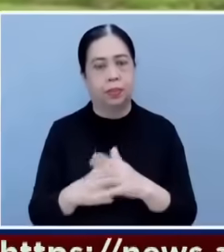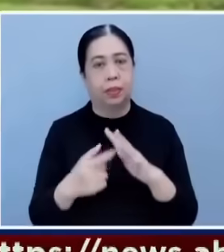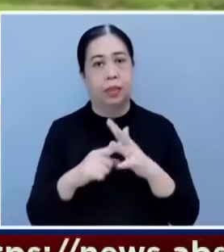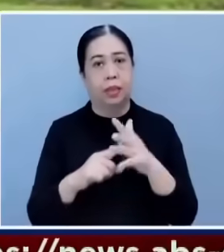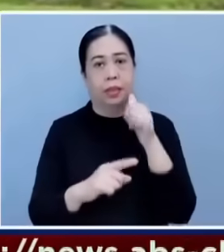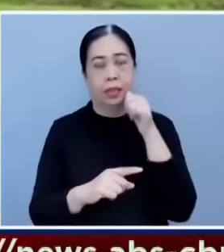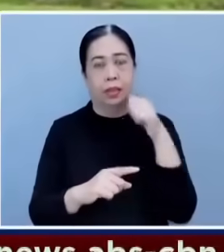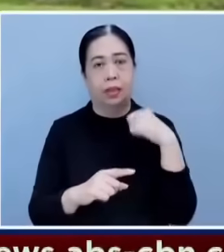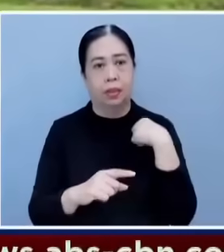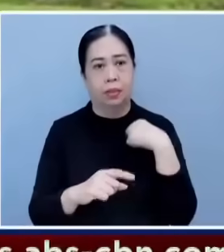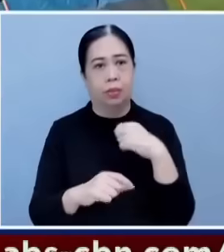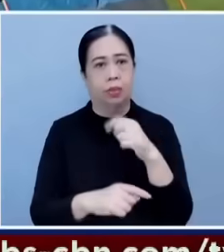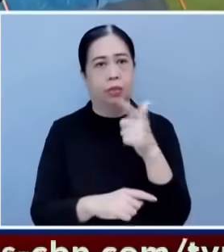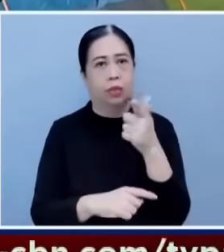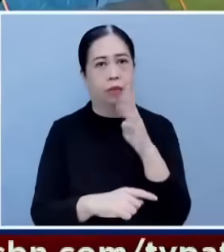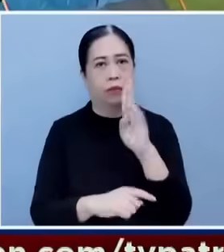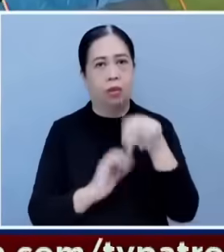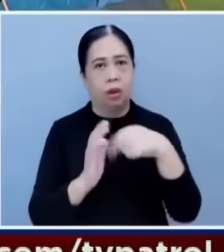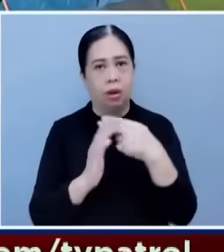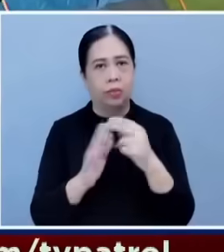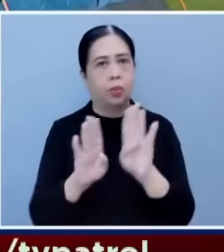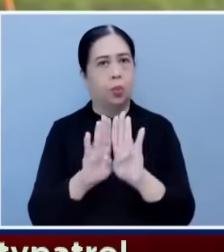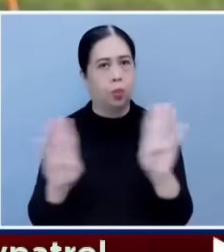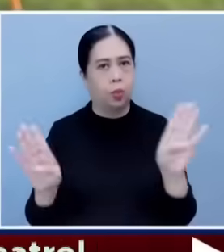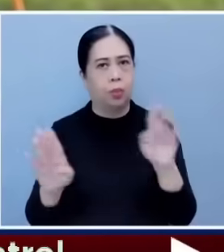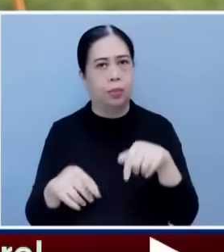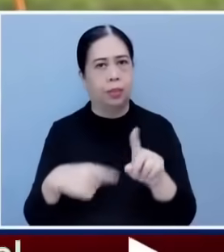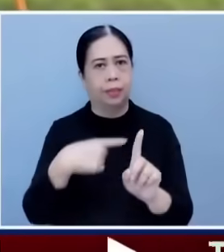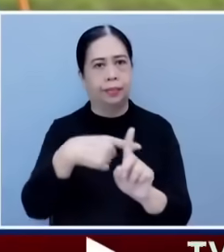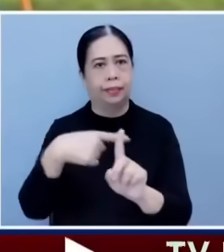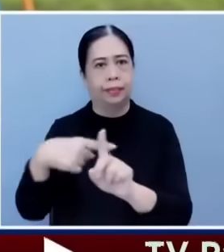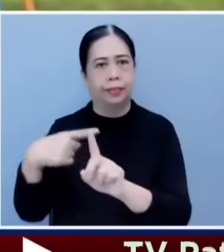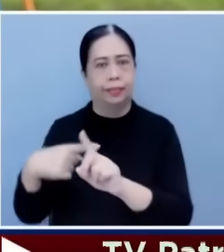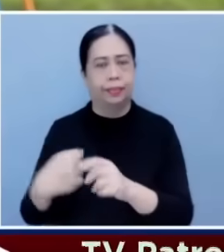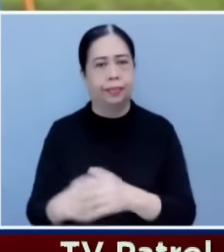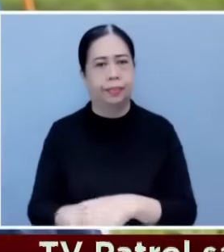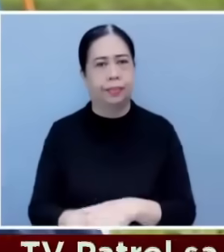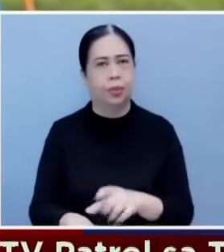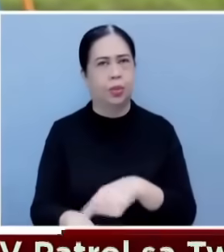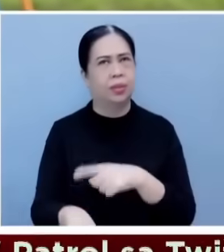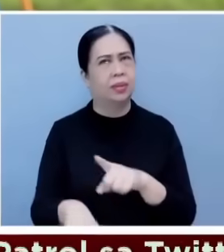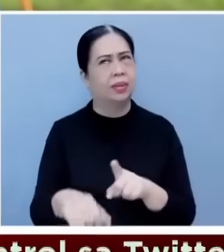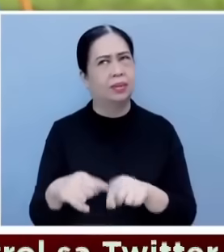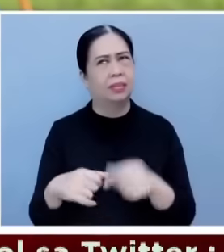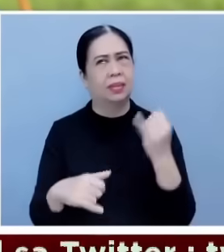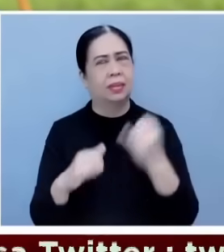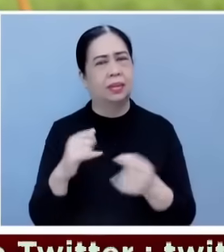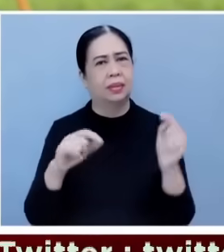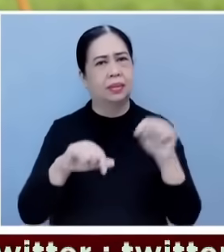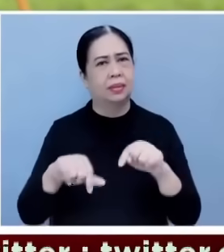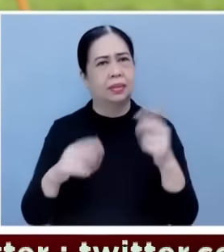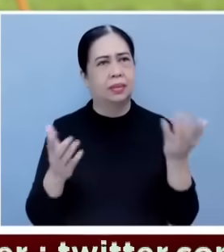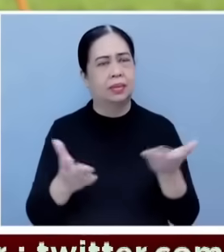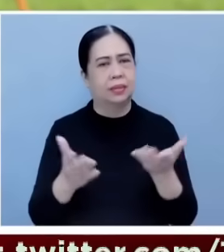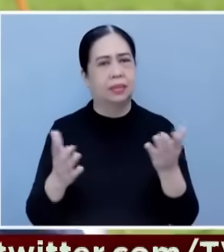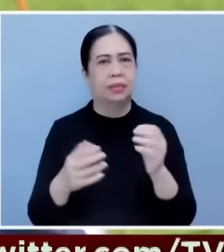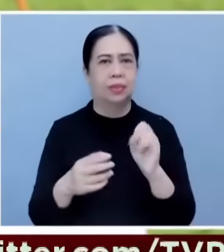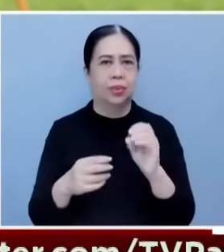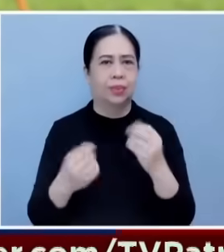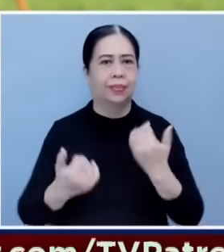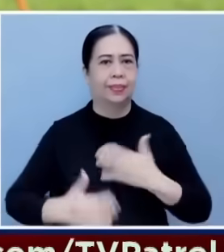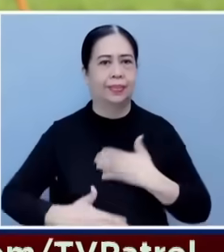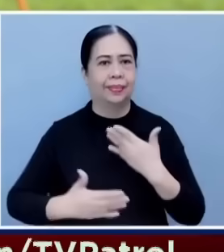kahapon, 24 hours na bukas ang sementeryo. Matagal na rin yung last na punta ko dito, so masaya